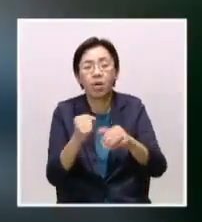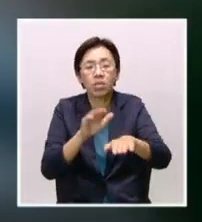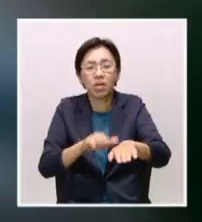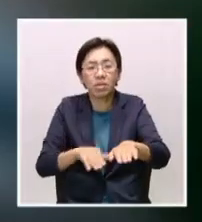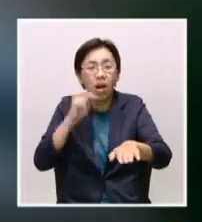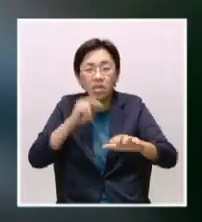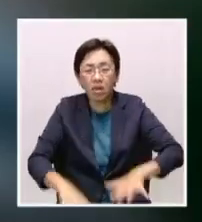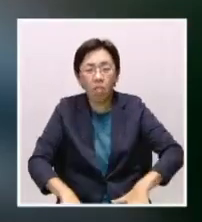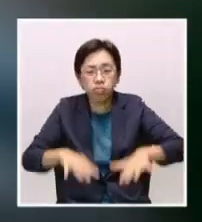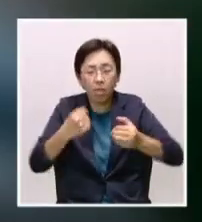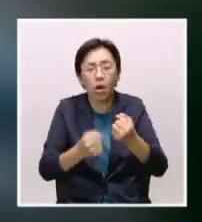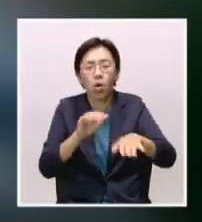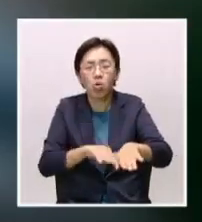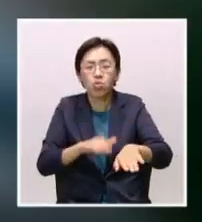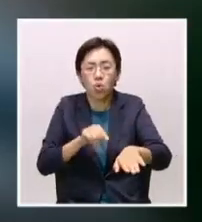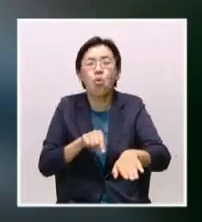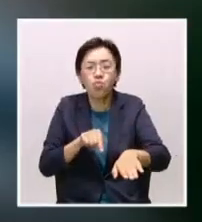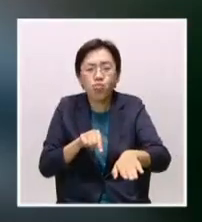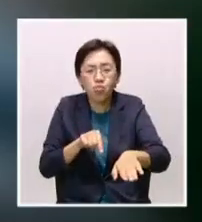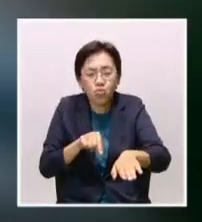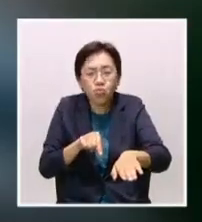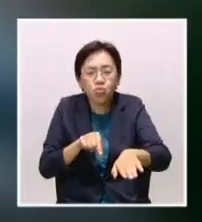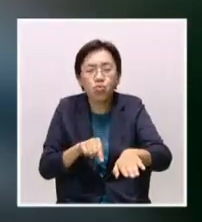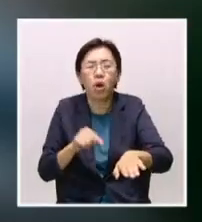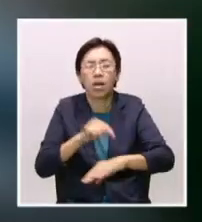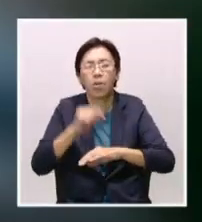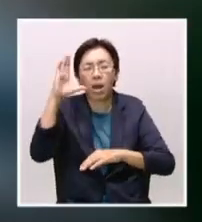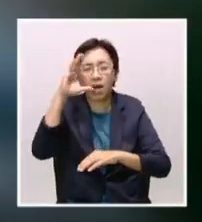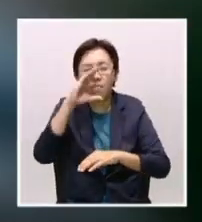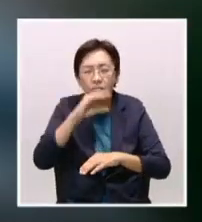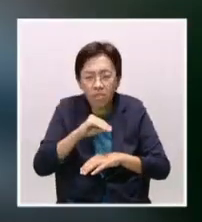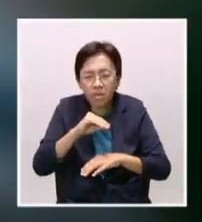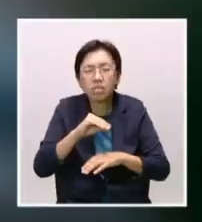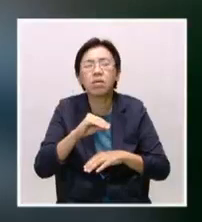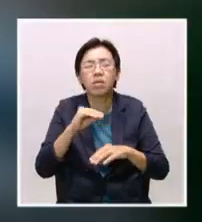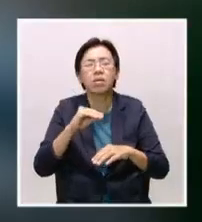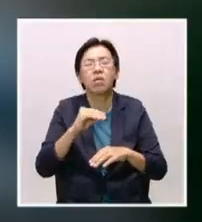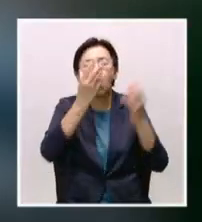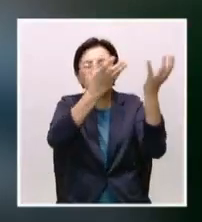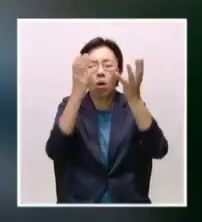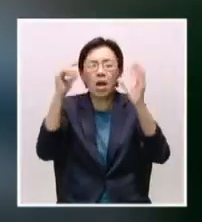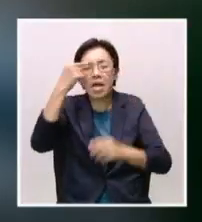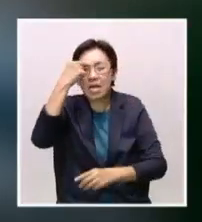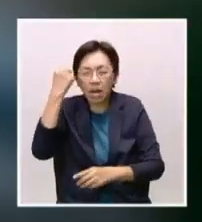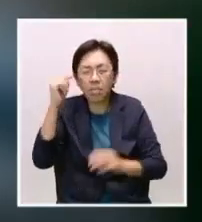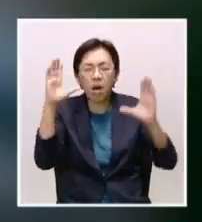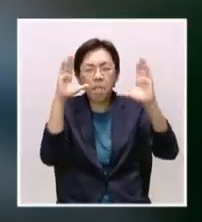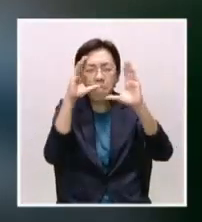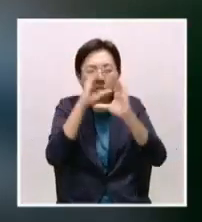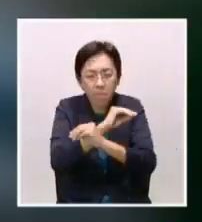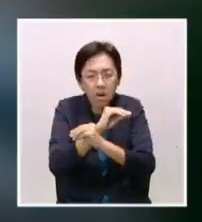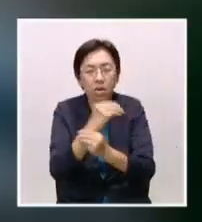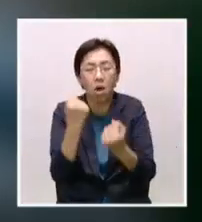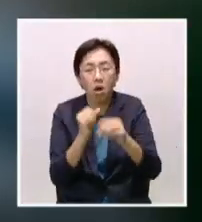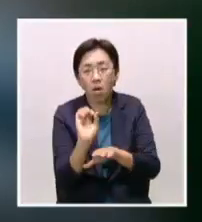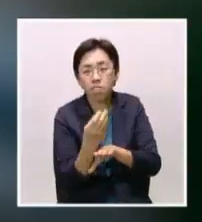นที่เกิดน้ำท่วมฉับพลันในเมืองเซนิกาเลียในเวลาค่ำคืนที่ท้องฟ้ามืดมิดเห็นรถฉุกเฉินหลายคันอยู่บน